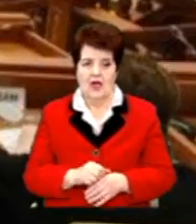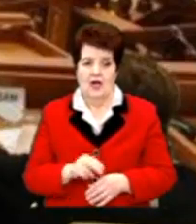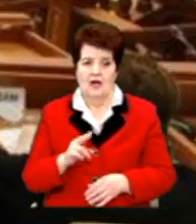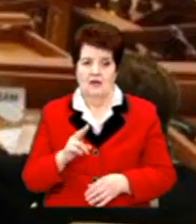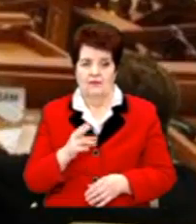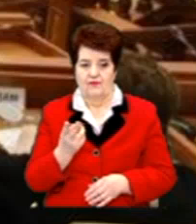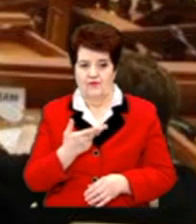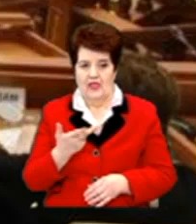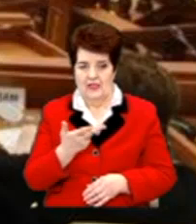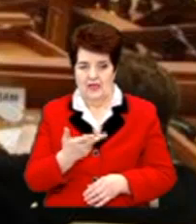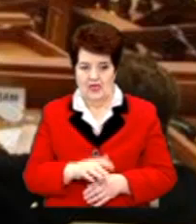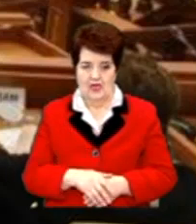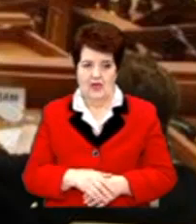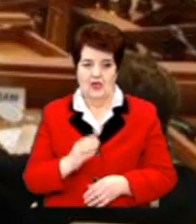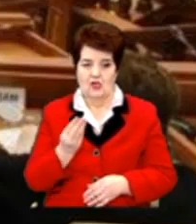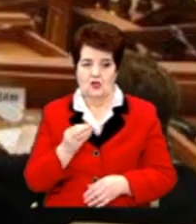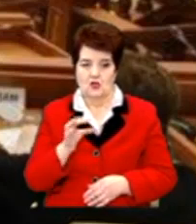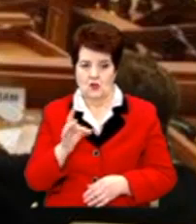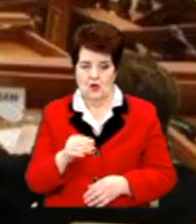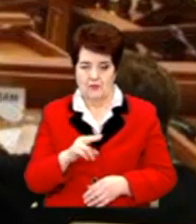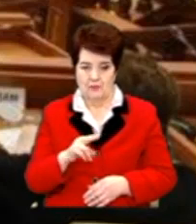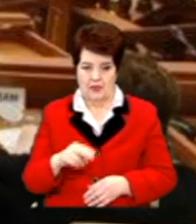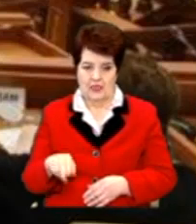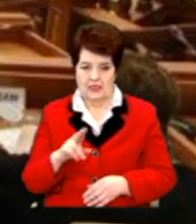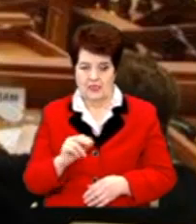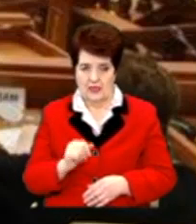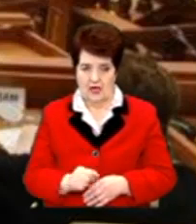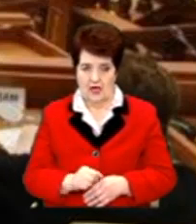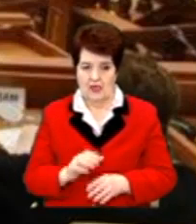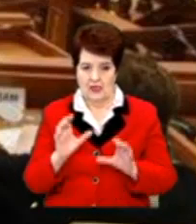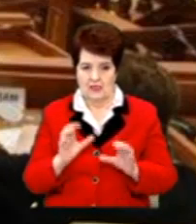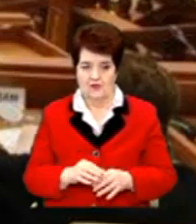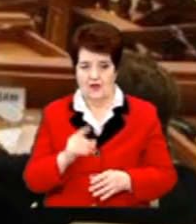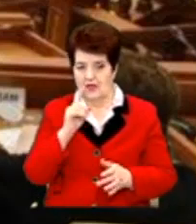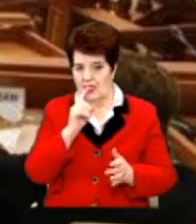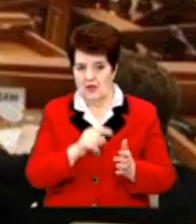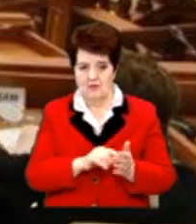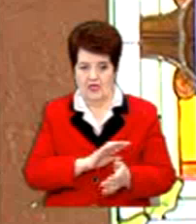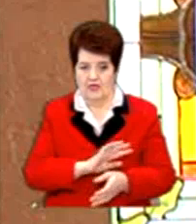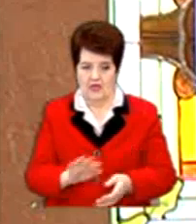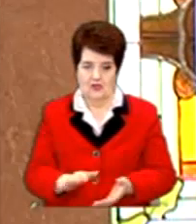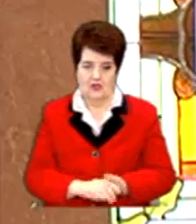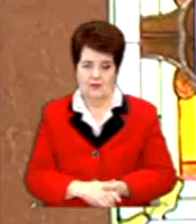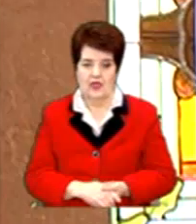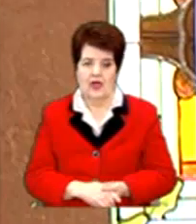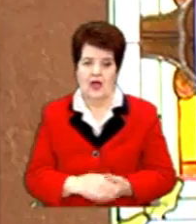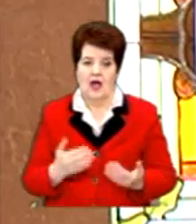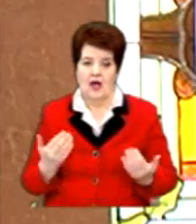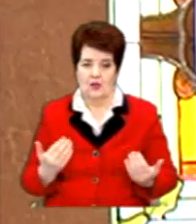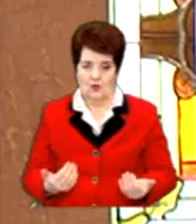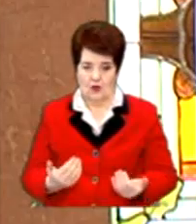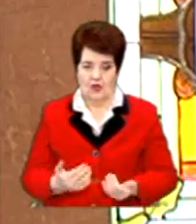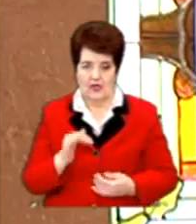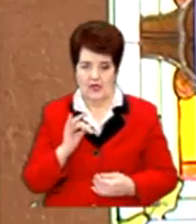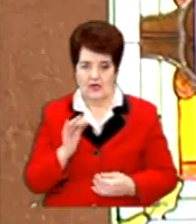și PDM. Totodată, Partidul Șor și PPDA, care au acum deputați în legislativ, nu ar mai trece pragul electoral. Actualul președinte